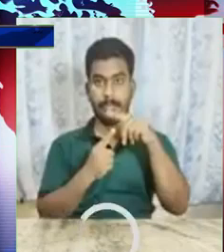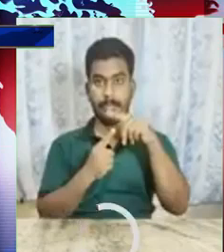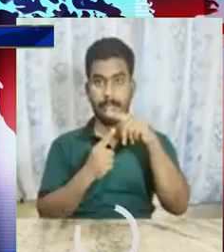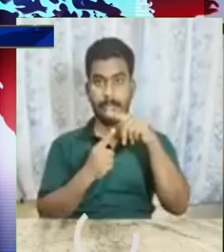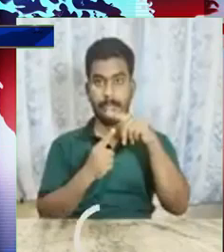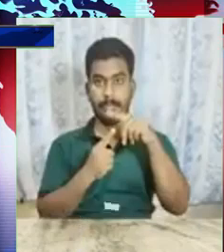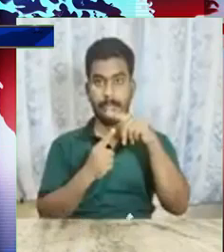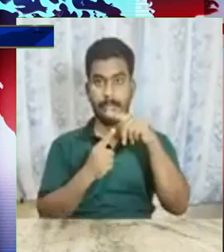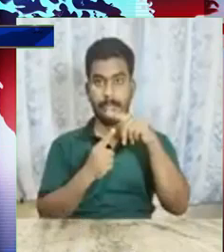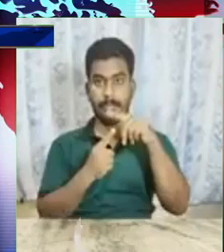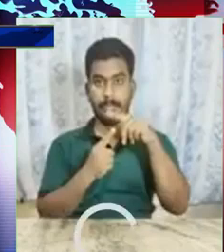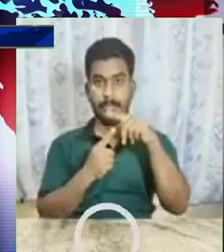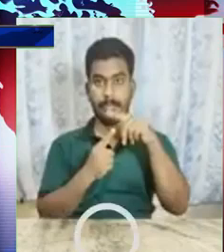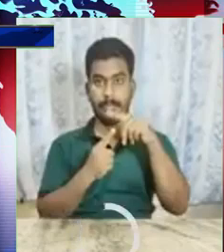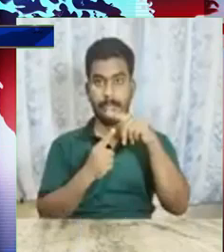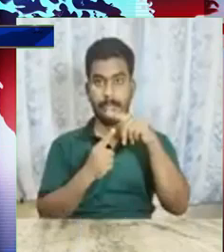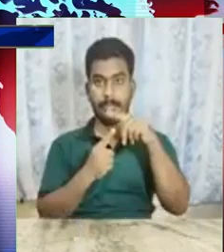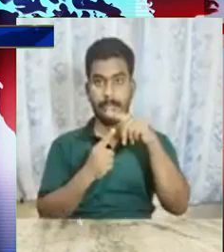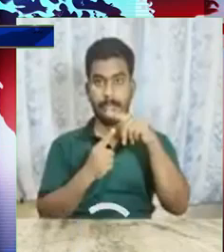നിർമ്മാണ പ്രവർത്തനങ്ങൾ